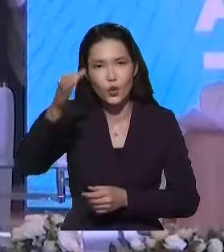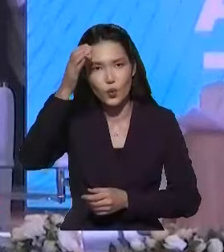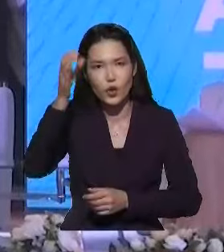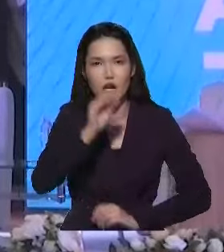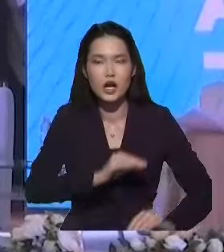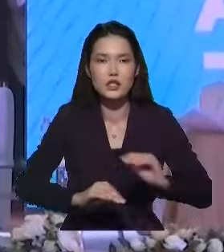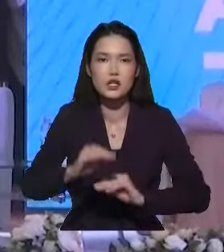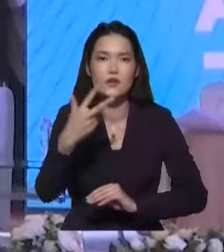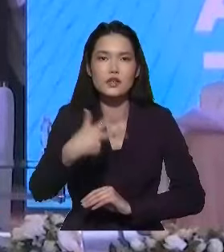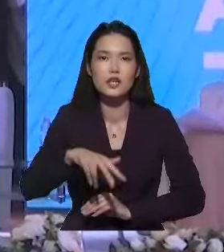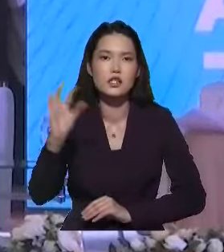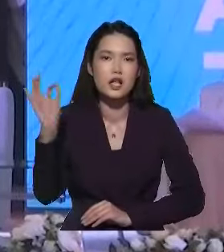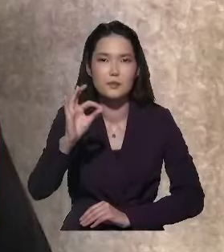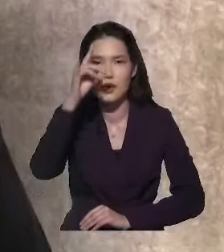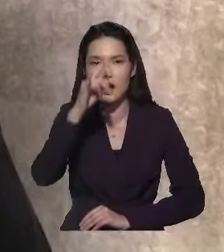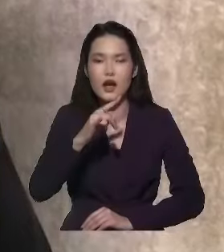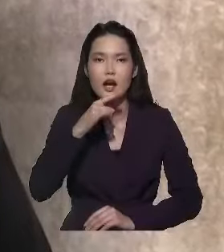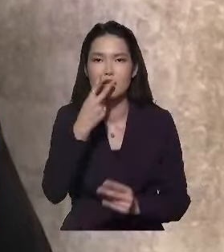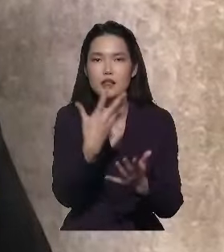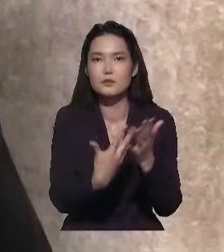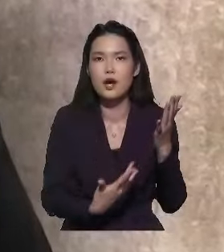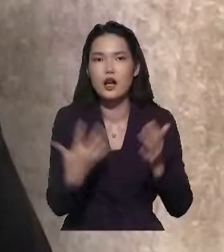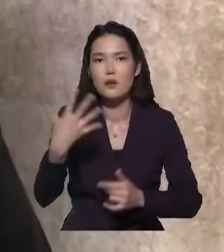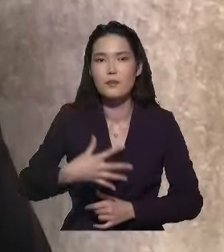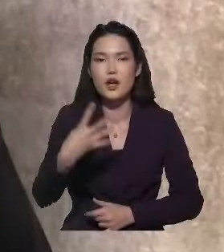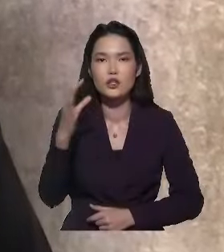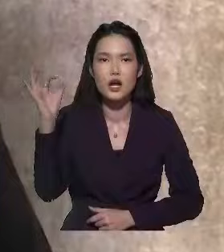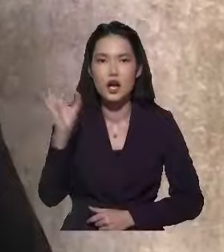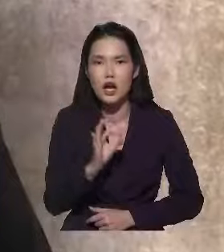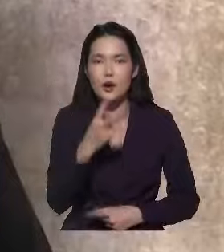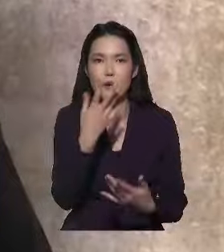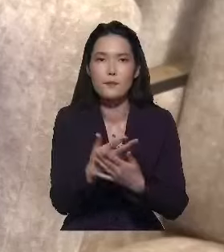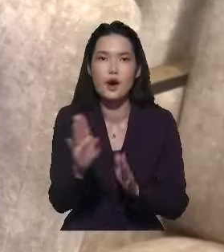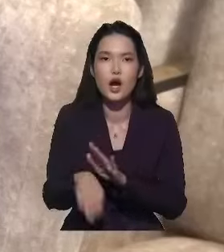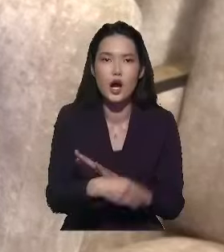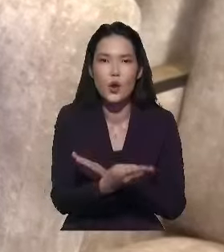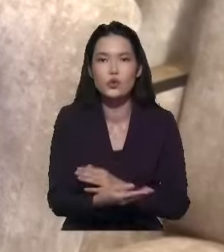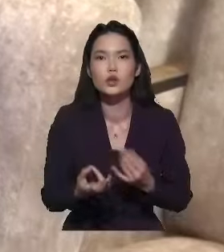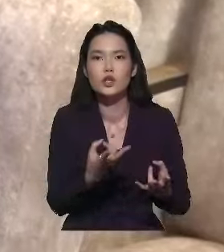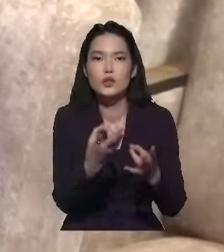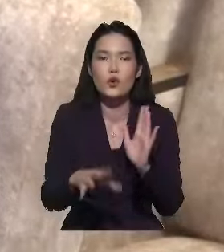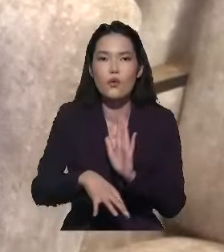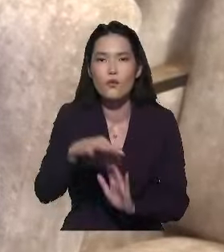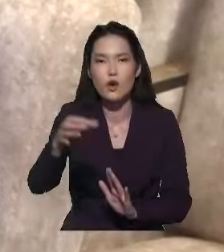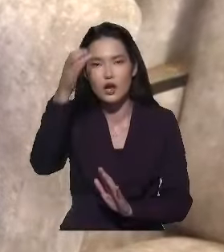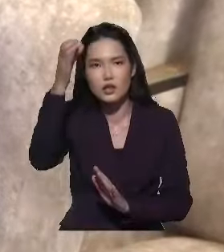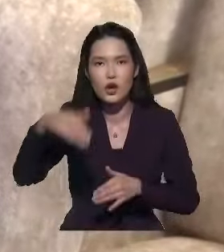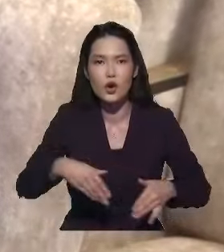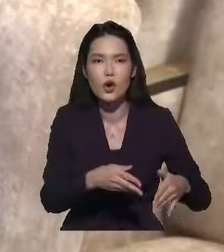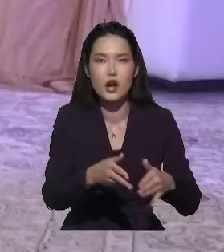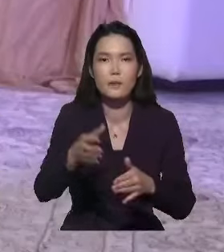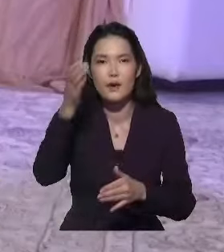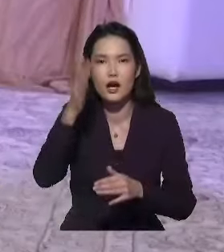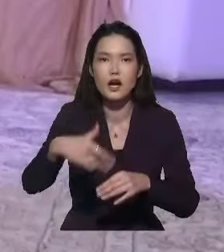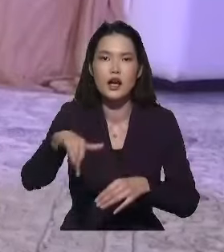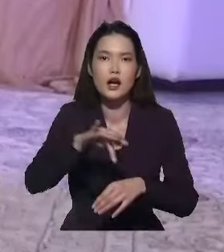составляют 30%. В Казахстане этот показатель 54%, что показывает отсутствие барьеров в выборе научного пути образования в стране,